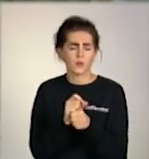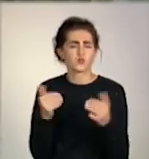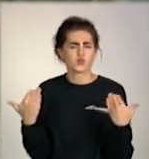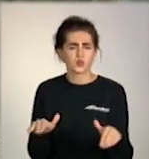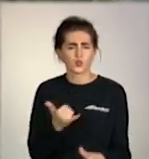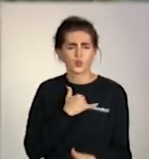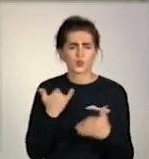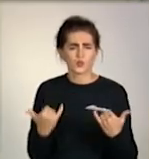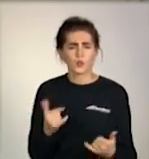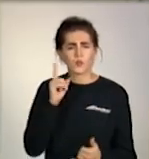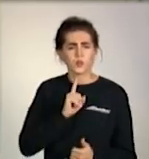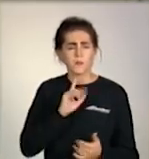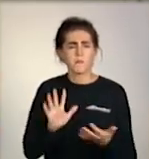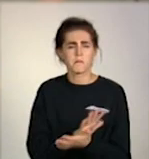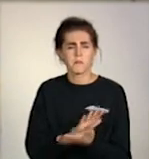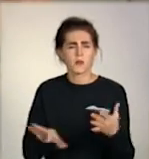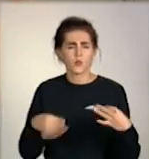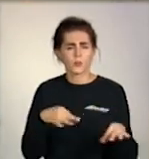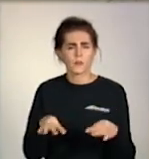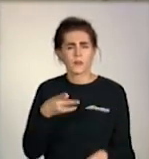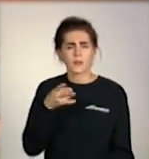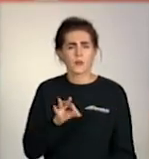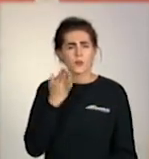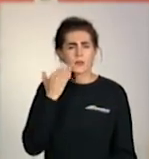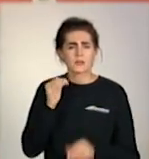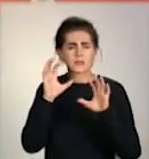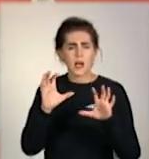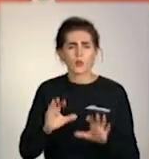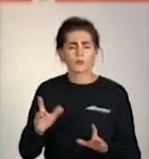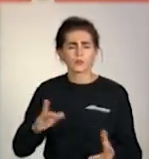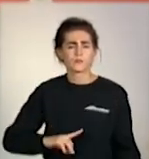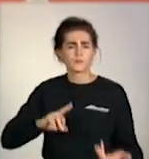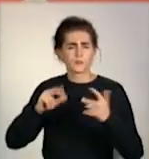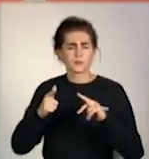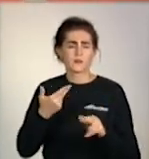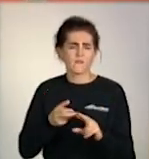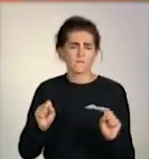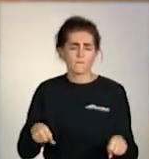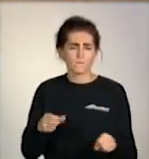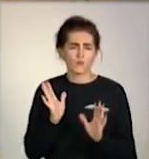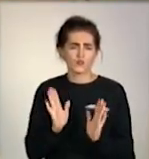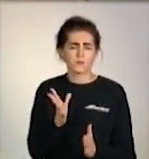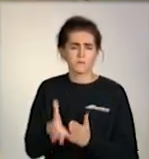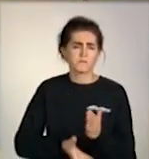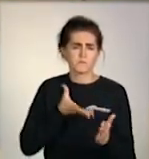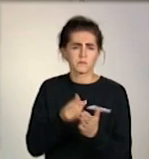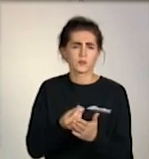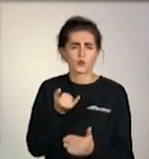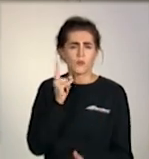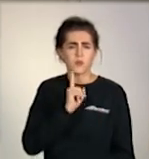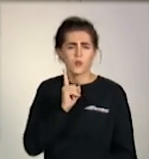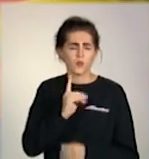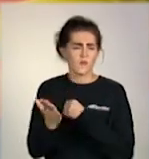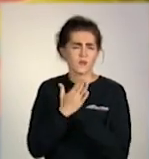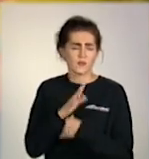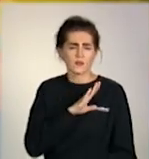момент у нас безплатні ще колючки, але коли вийде закон про те, що їх відмінять, мабуть, будуть платні колючки, точно ще нам указання не